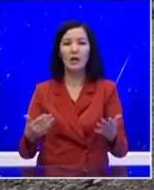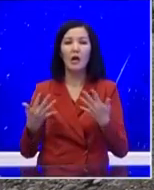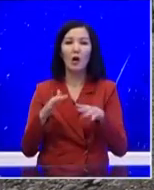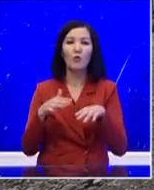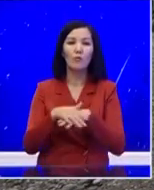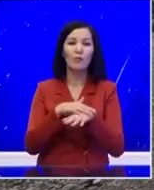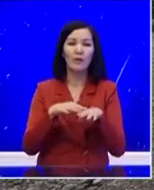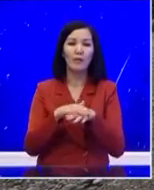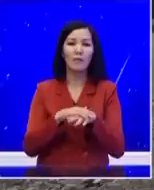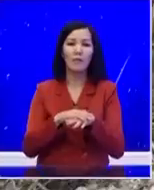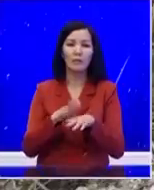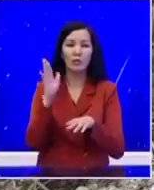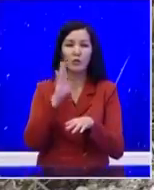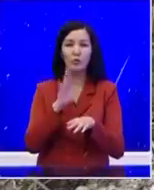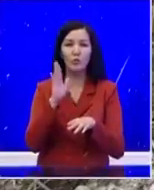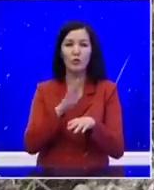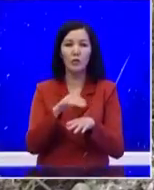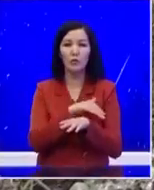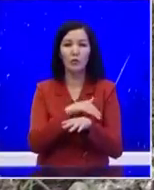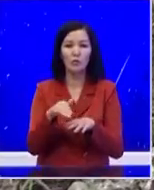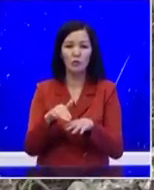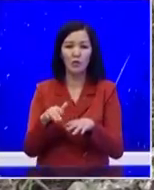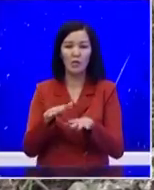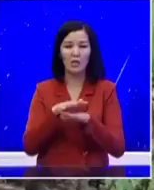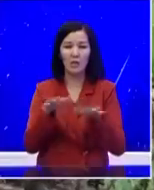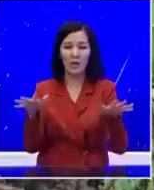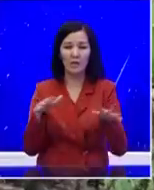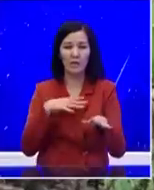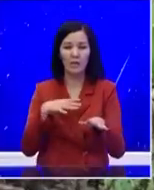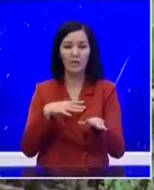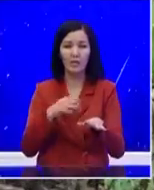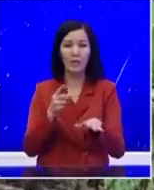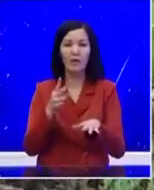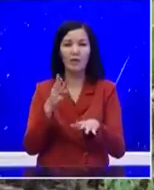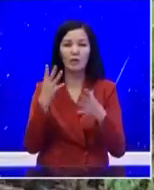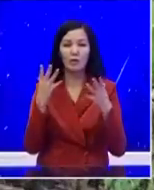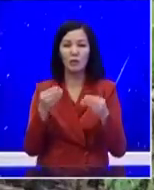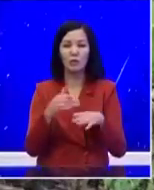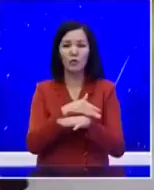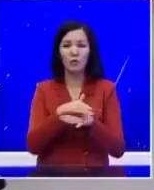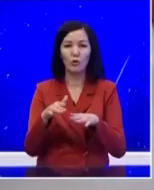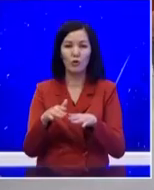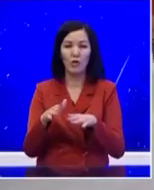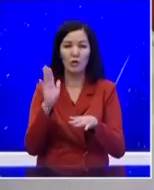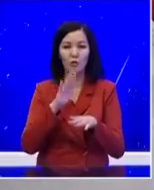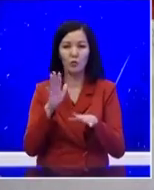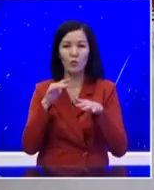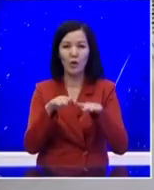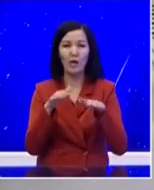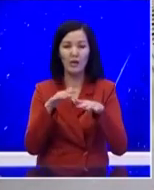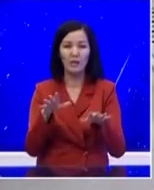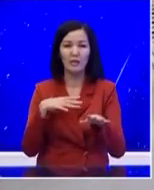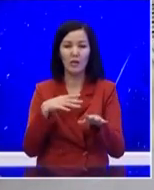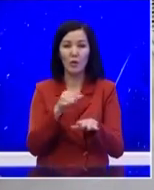бір мәселесі арықтан аққан судың көшеге жайылып кетуі. Апта басында арық суы бірнеше көше бойымен аққан. Мамандар бұл жайт тұрғындардың